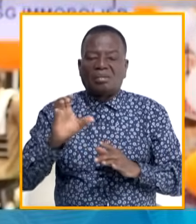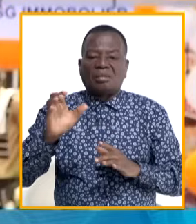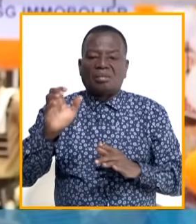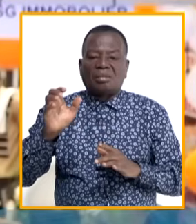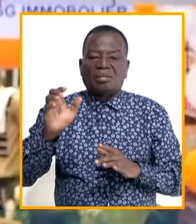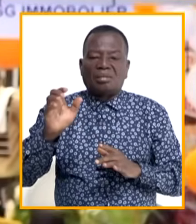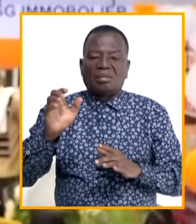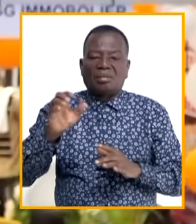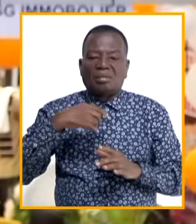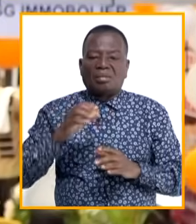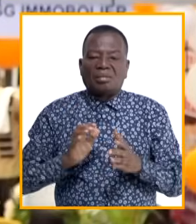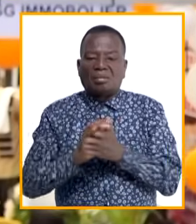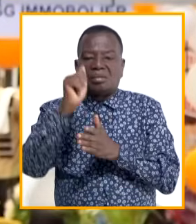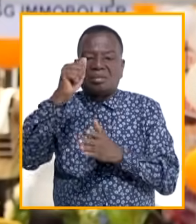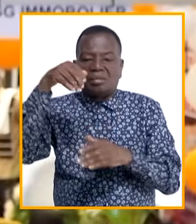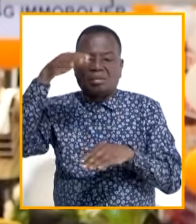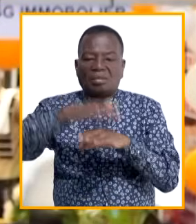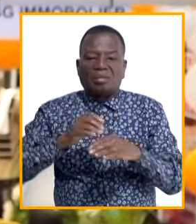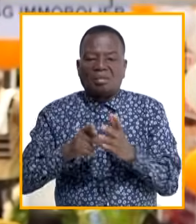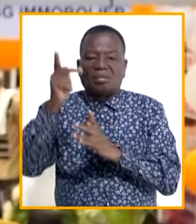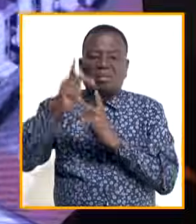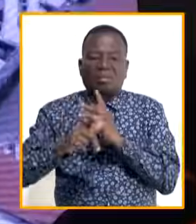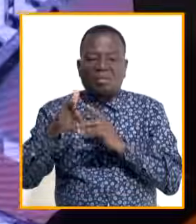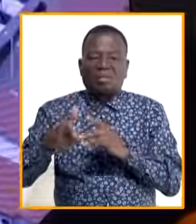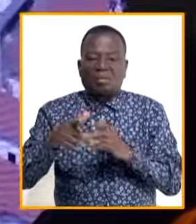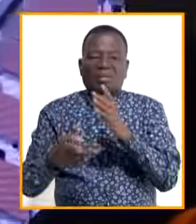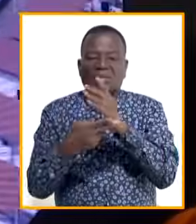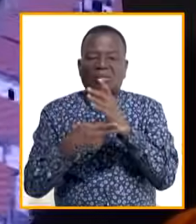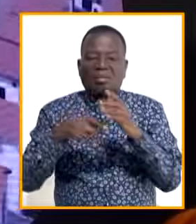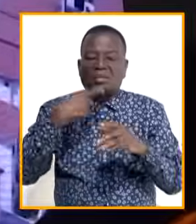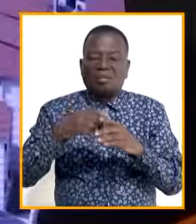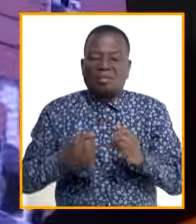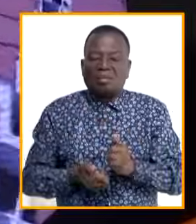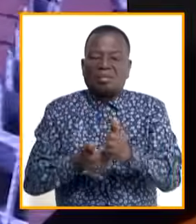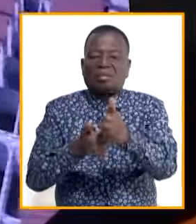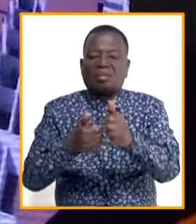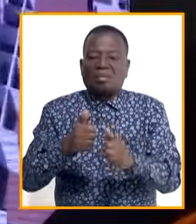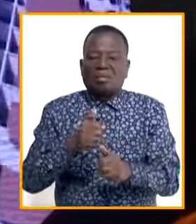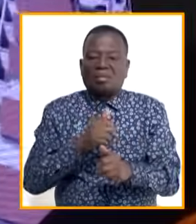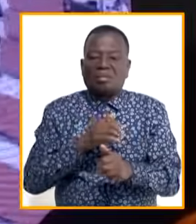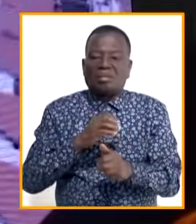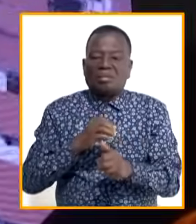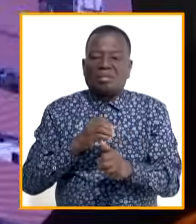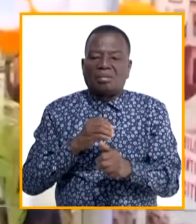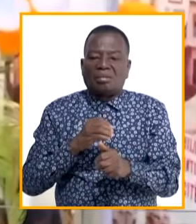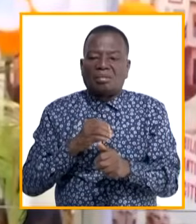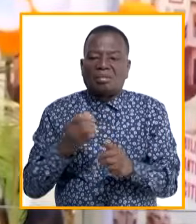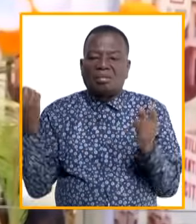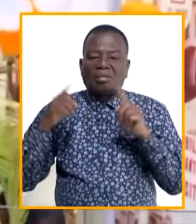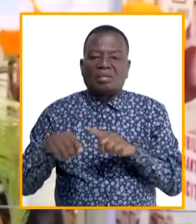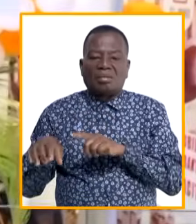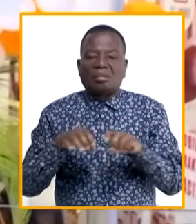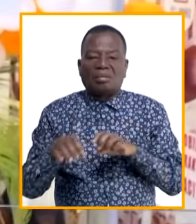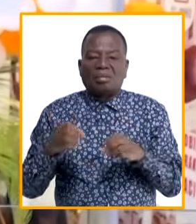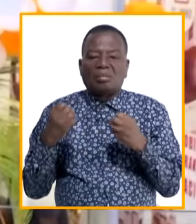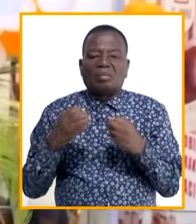consignation de Côte d'Ivoire qui nous a fait confiance sur ce programme-là et des banques qui nous accompagnent sur ce type d'opération. Quand vous faites des milliers